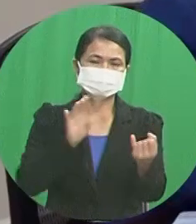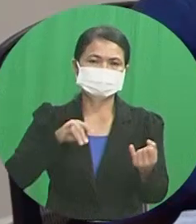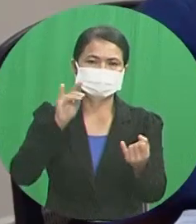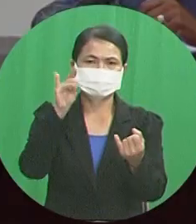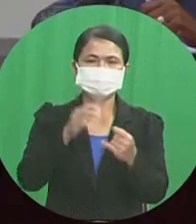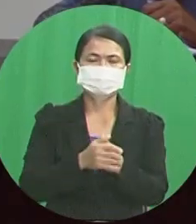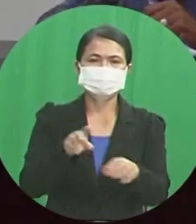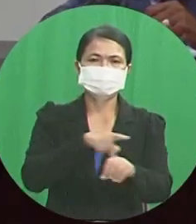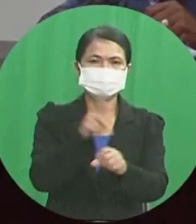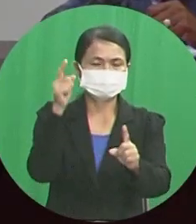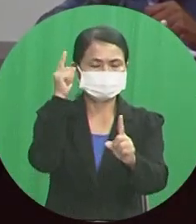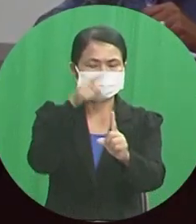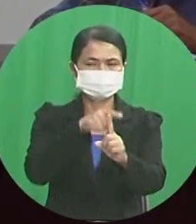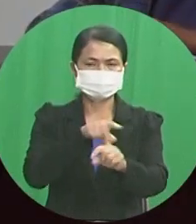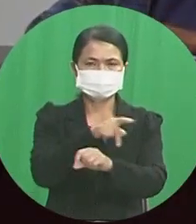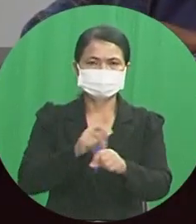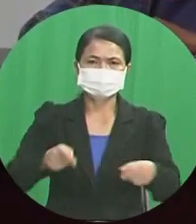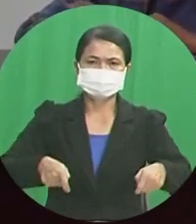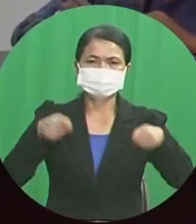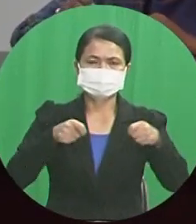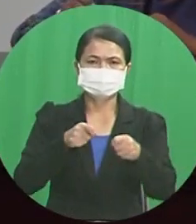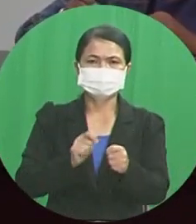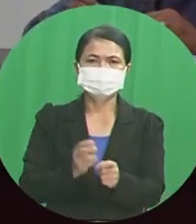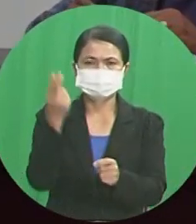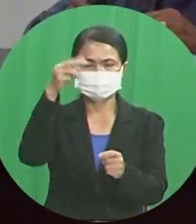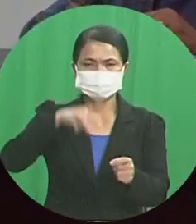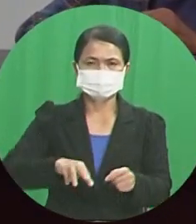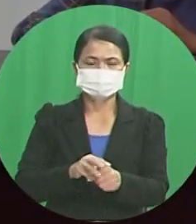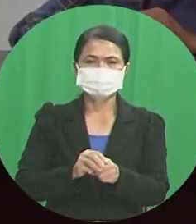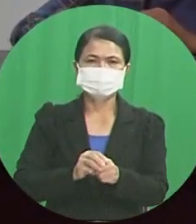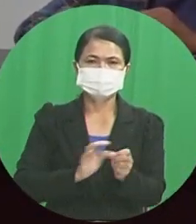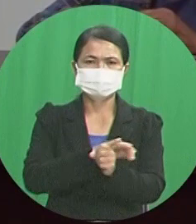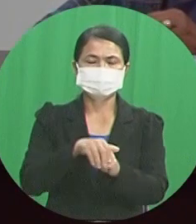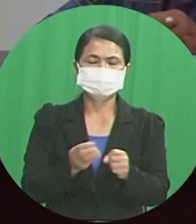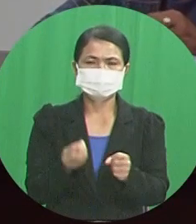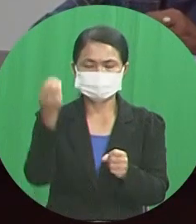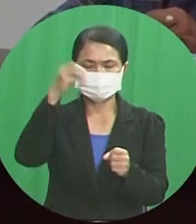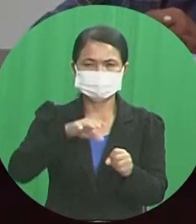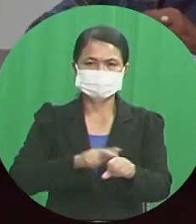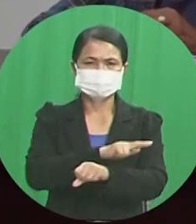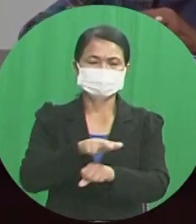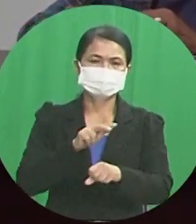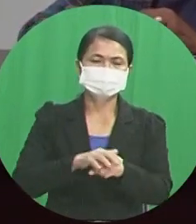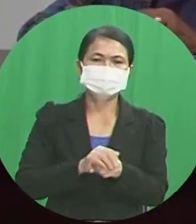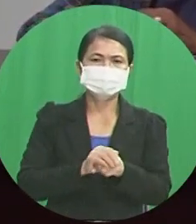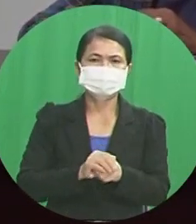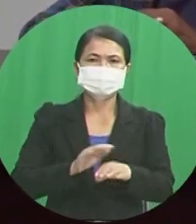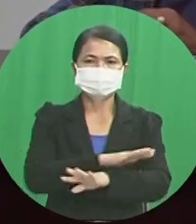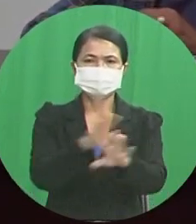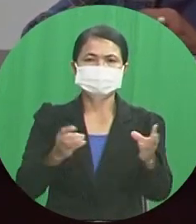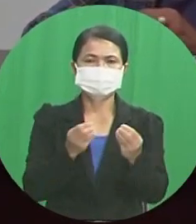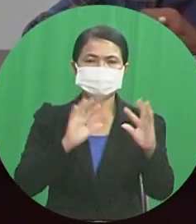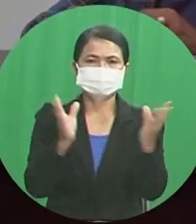ដោយក្នុងខេត្តកោដៅមានខេត្តកំពង់ឆ្នាំងកំពង់ស្ពឺកំពង់ធំក្រចេះនិងត្បូងឃ្មុំលើផ្ទៃដីសរុ